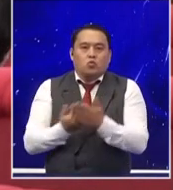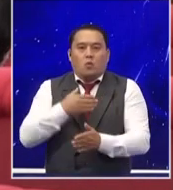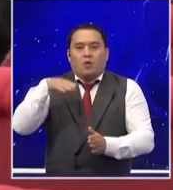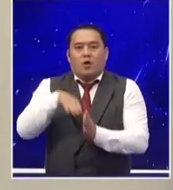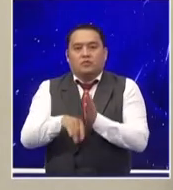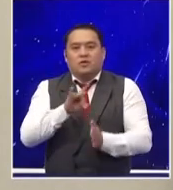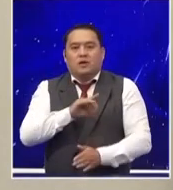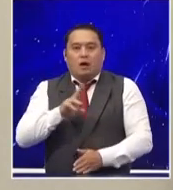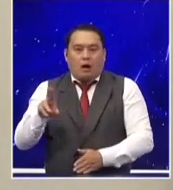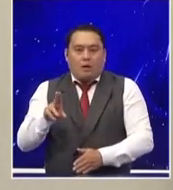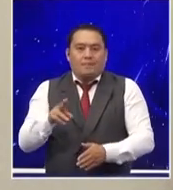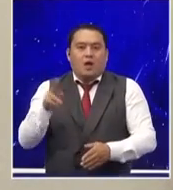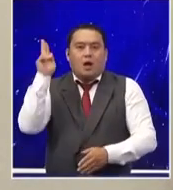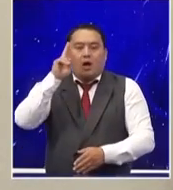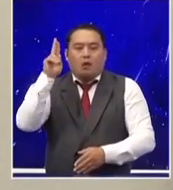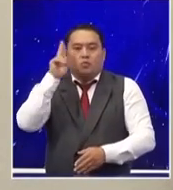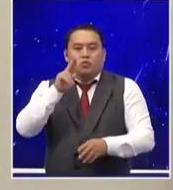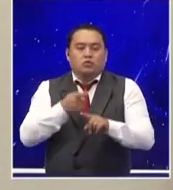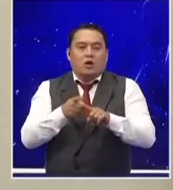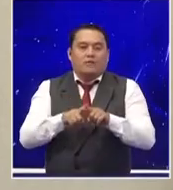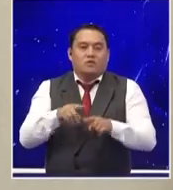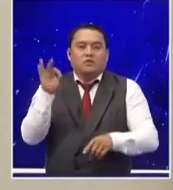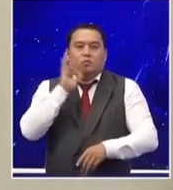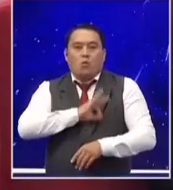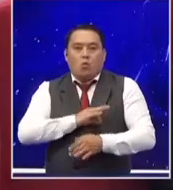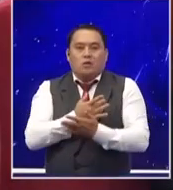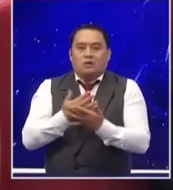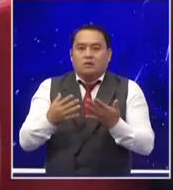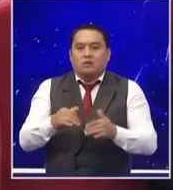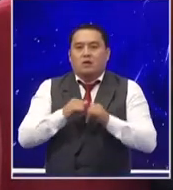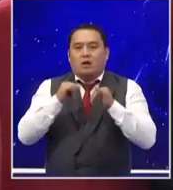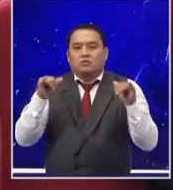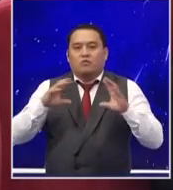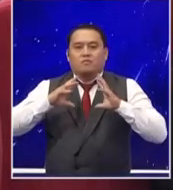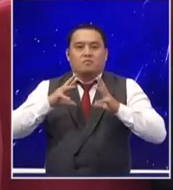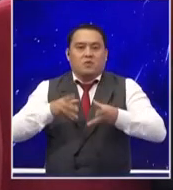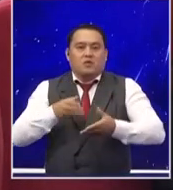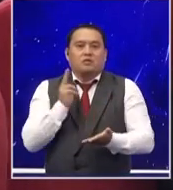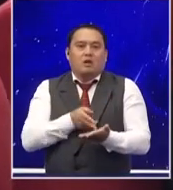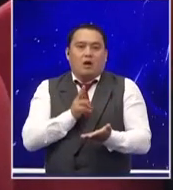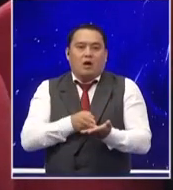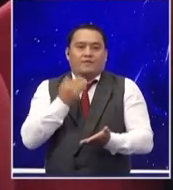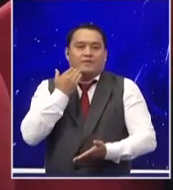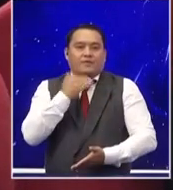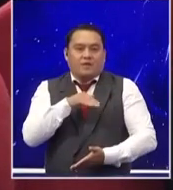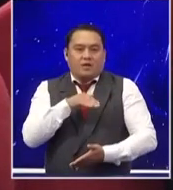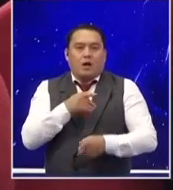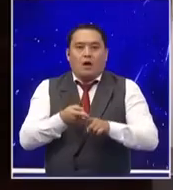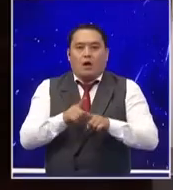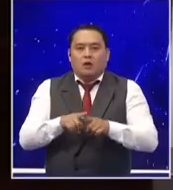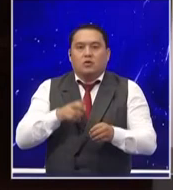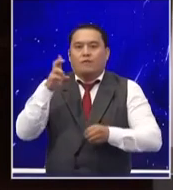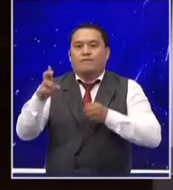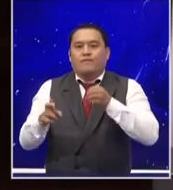по всей республике дистанционное зондирование активно используется в ряде развитых стран мира и уже доказала свою эффективность однако